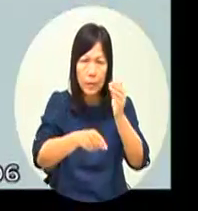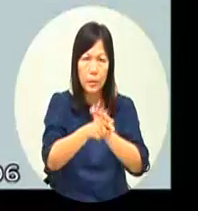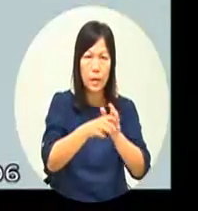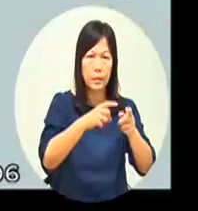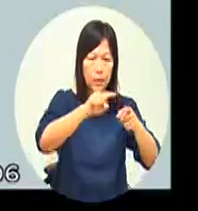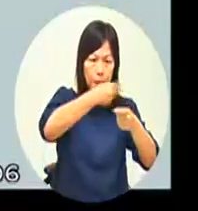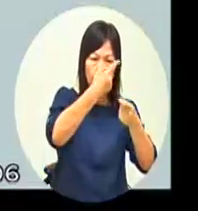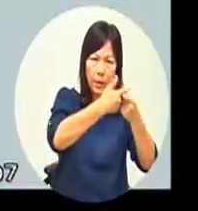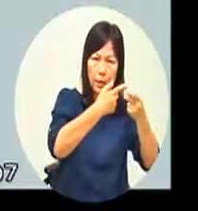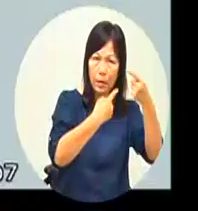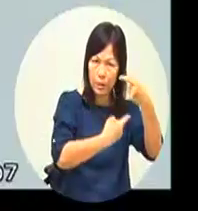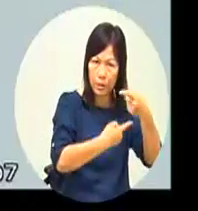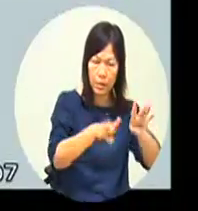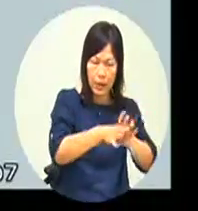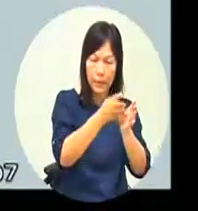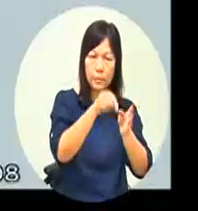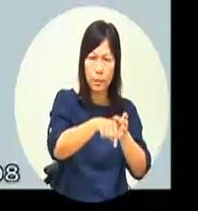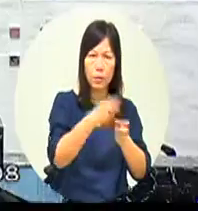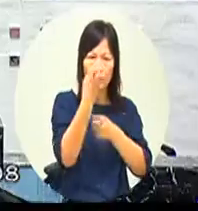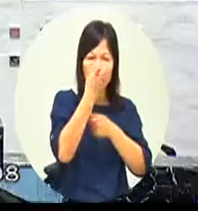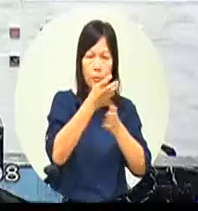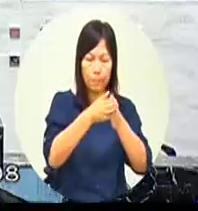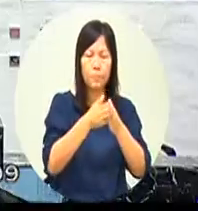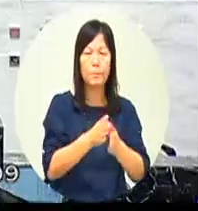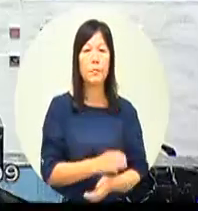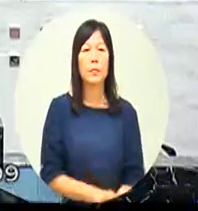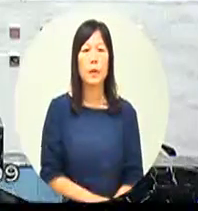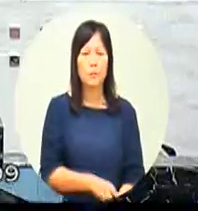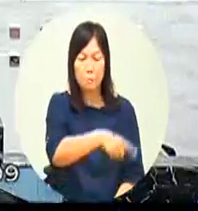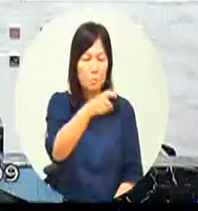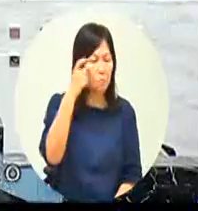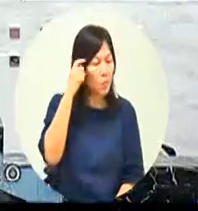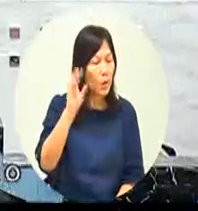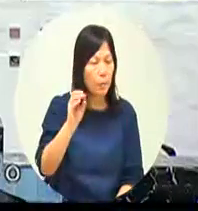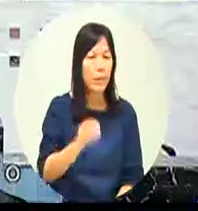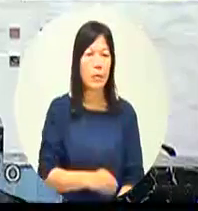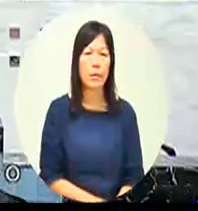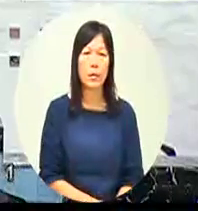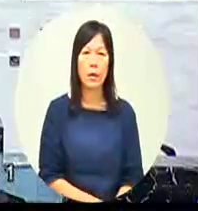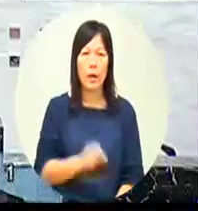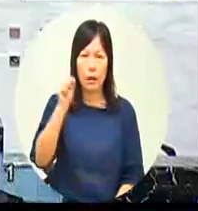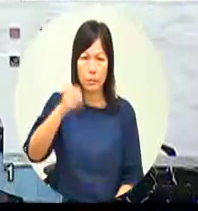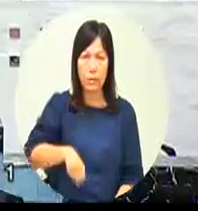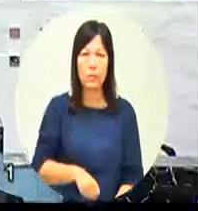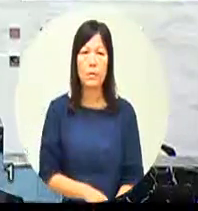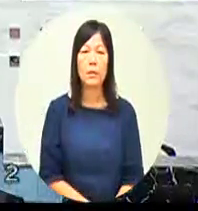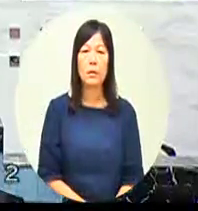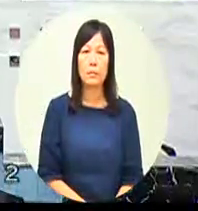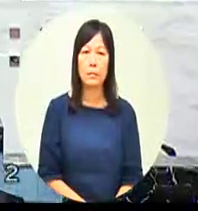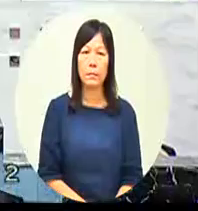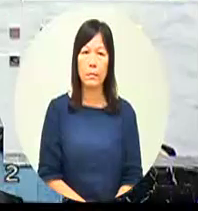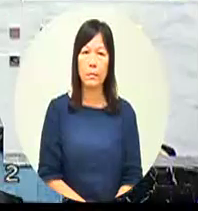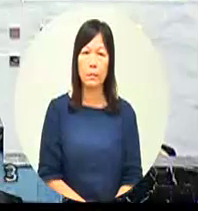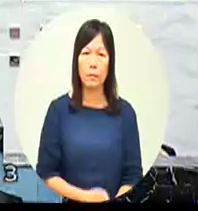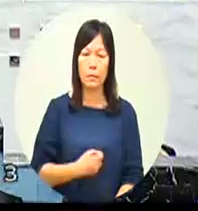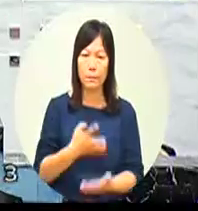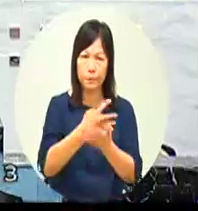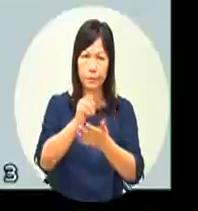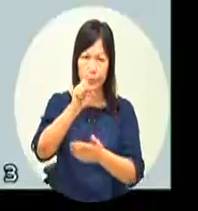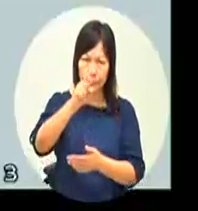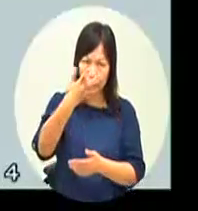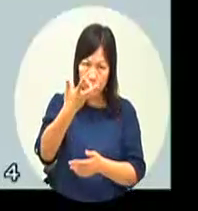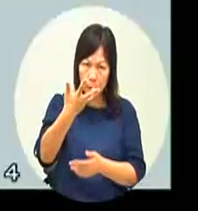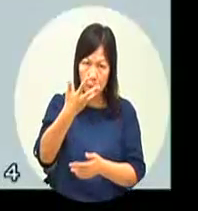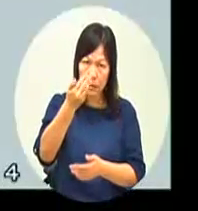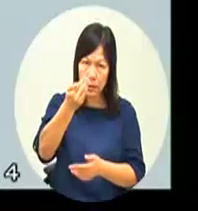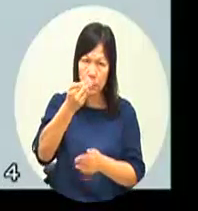生效一案，请查照，请讨论。 各位同仁们意见，准予备查。 案号十九类